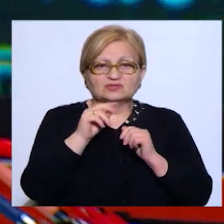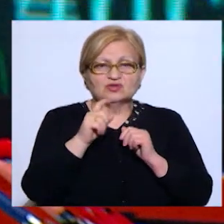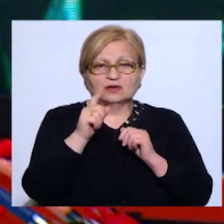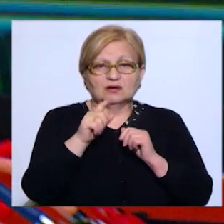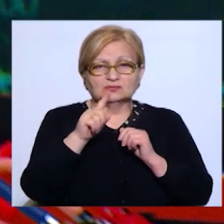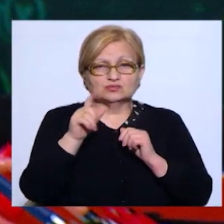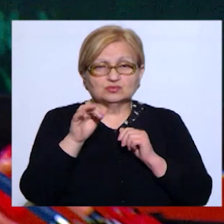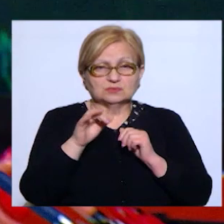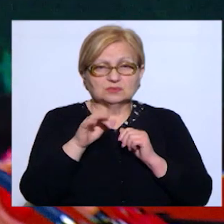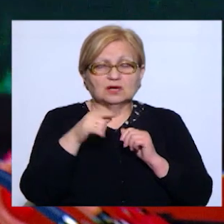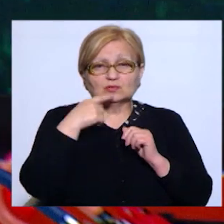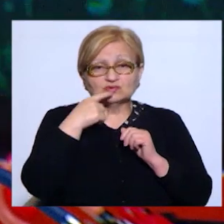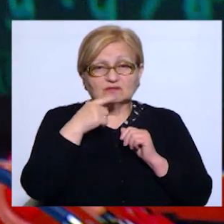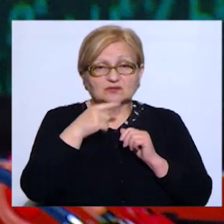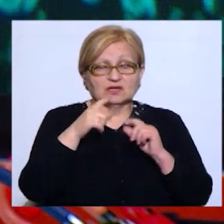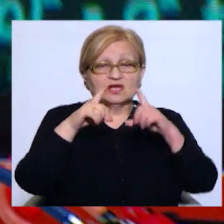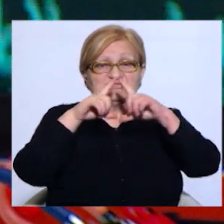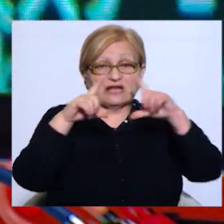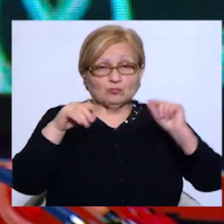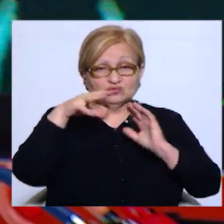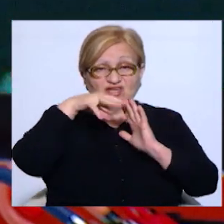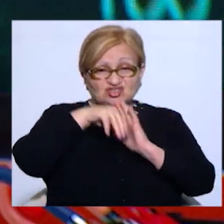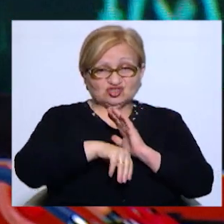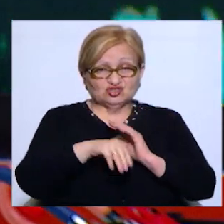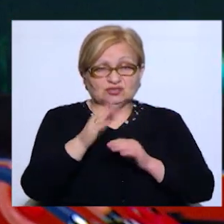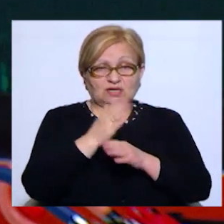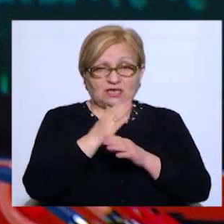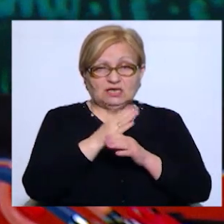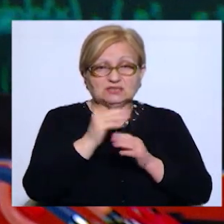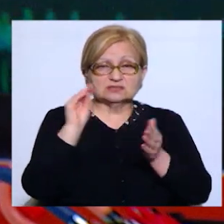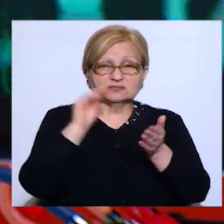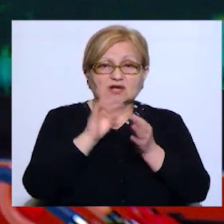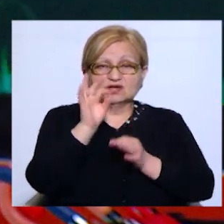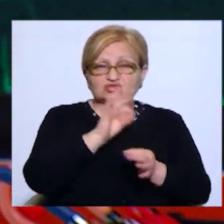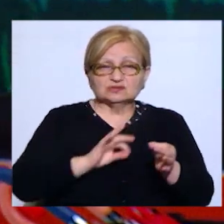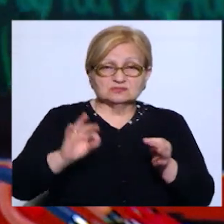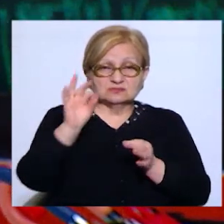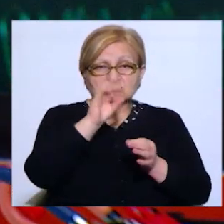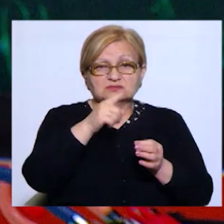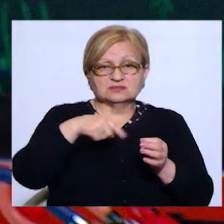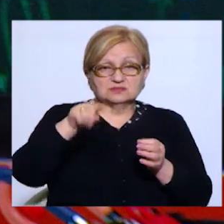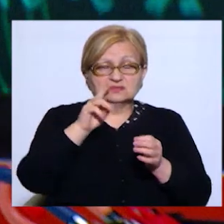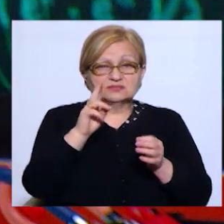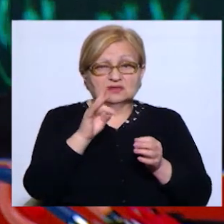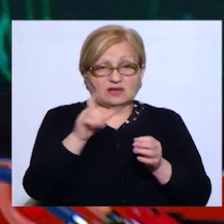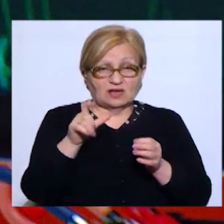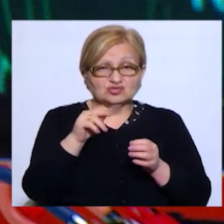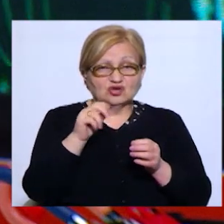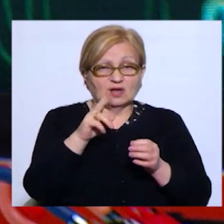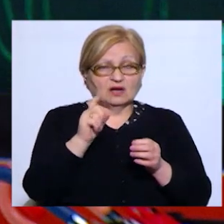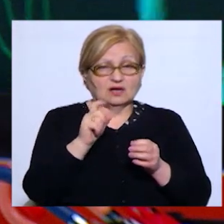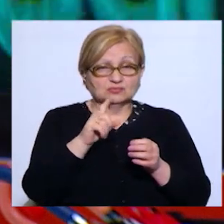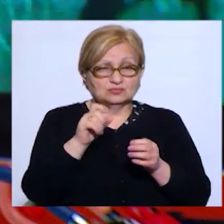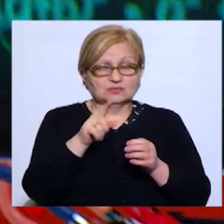როცა ვამბობთ, რომ წრეში, სამკუთხედში არის ჩახაზული წრე, გულისხმობთ, რომ სამკუთხედის თითოეულ გვერდთან აქვს